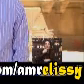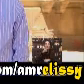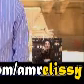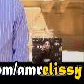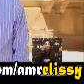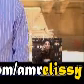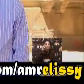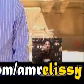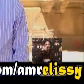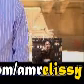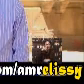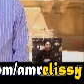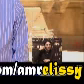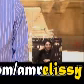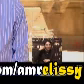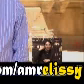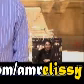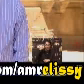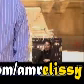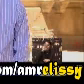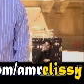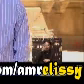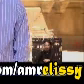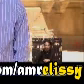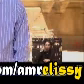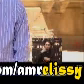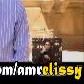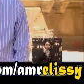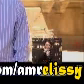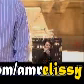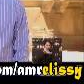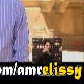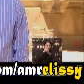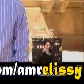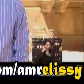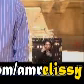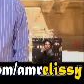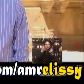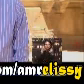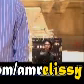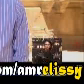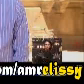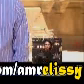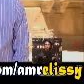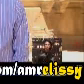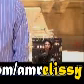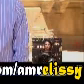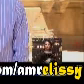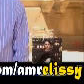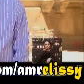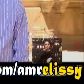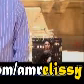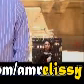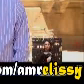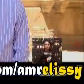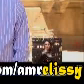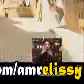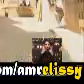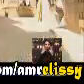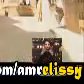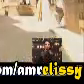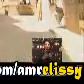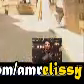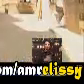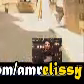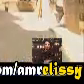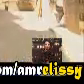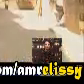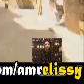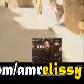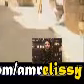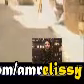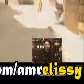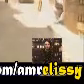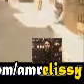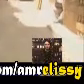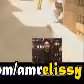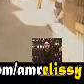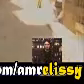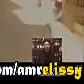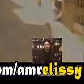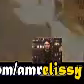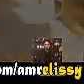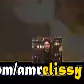وكمان تم توقيع كشف الطبي عمل جميع الفحوصات مجانا لعدد من المرضى. نشوف التقرير.